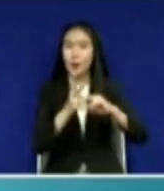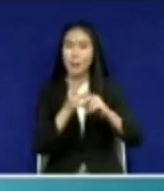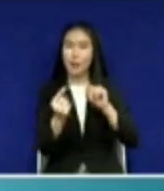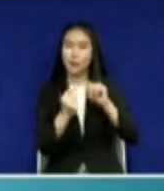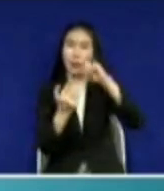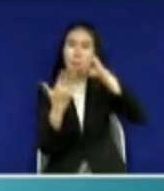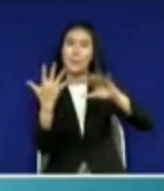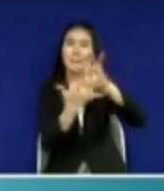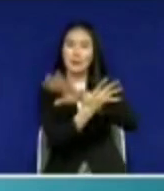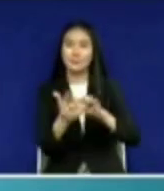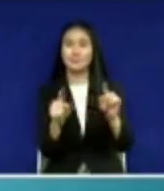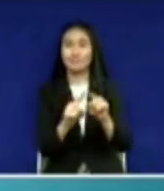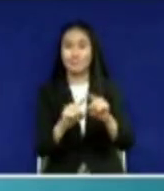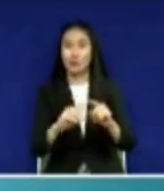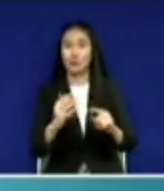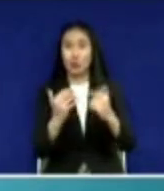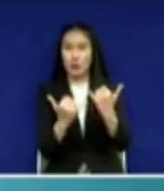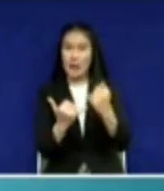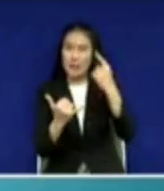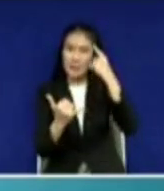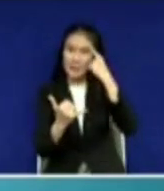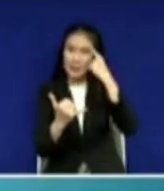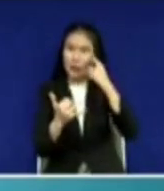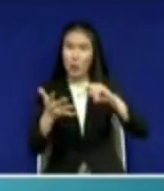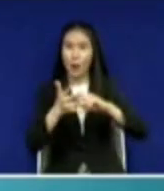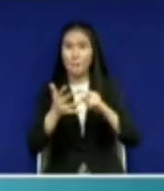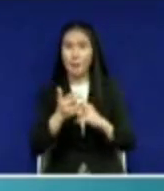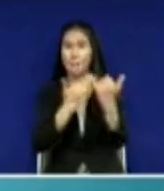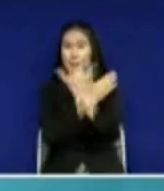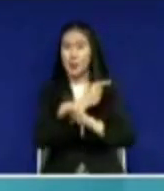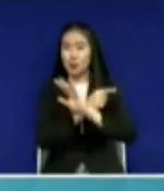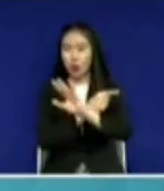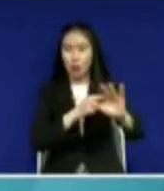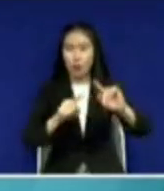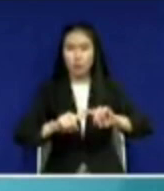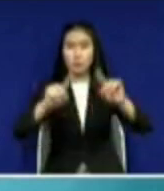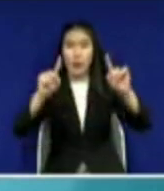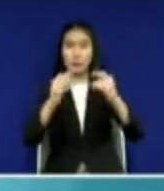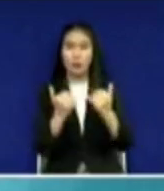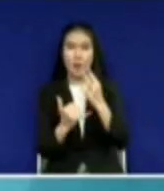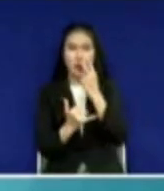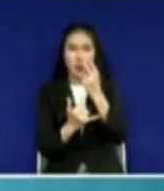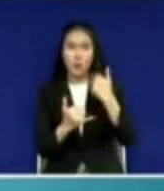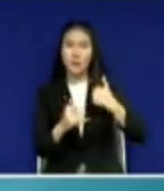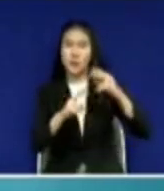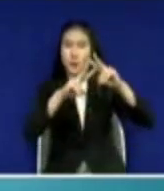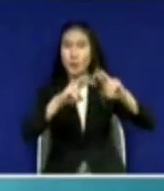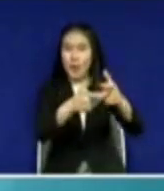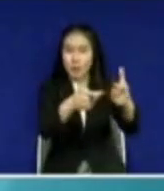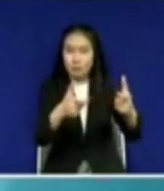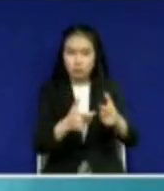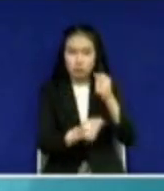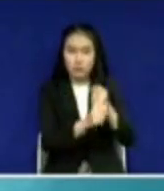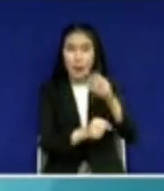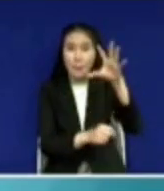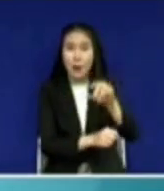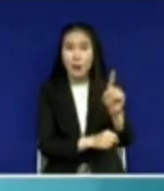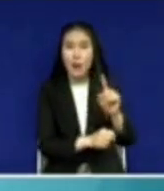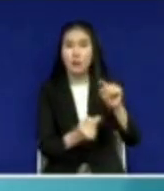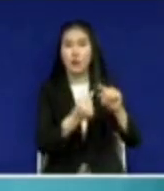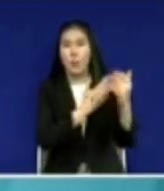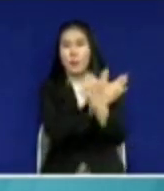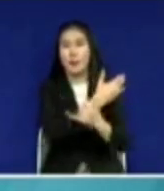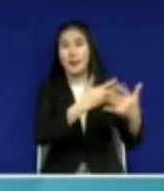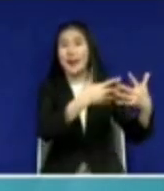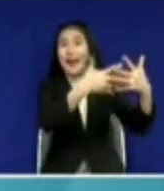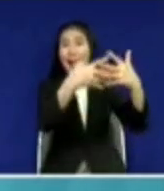ราก็เช่นกันนะคะแต่ก็จะมีความแตกต่างไปในแต่ละประเทศมีงานศึกษาวิจัยล่าสุดค่ะมาจากประเทศอังกฤษแล้วก็สหรั